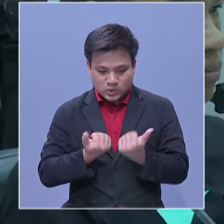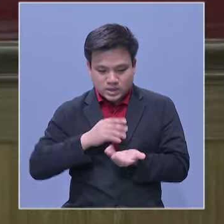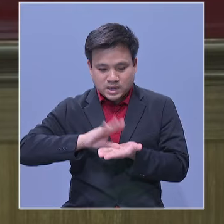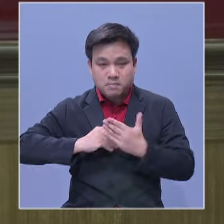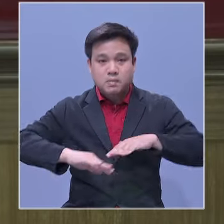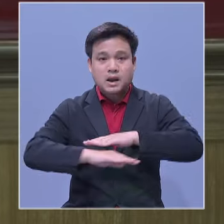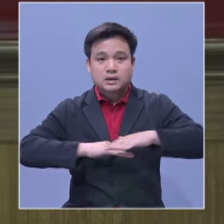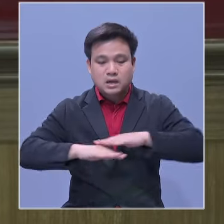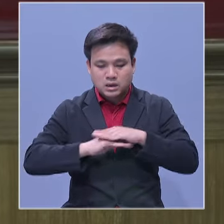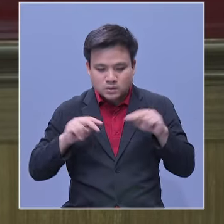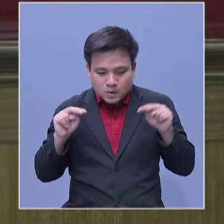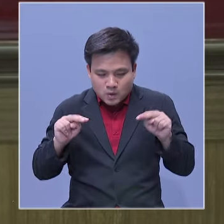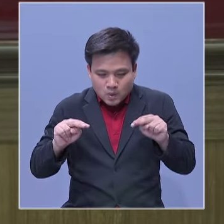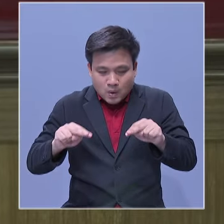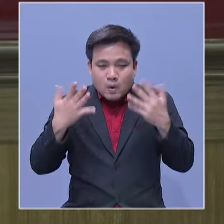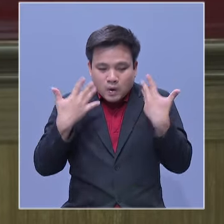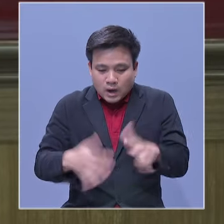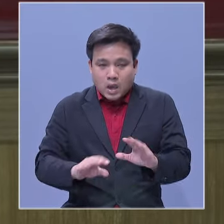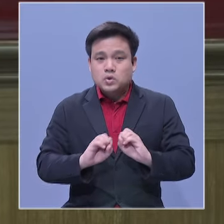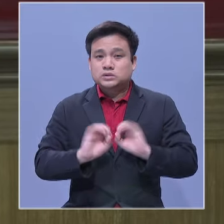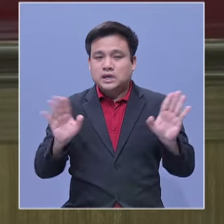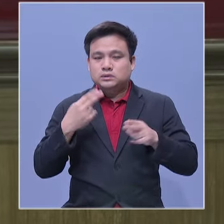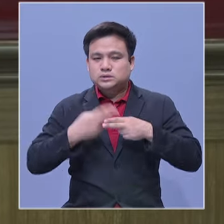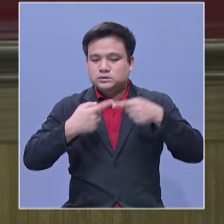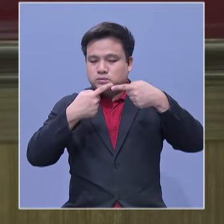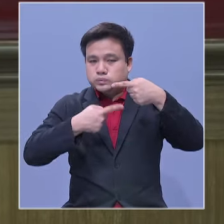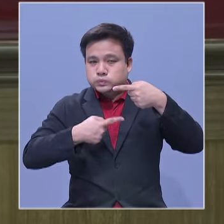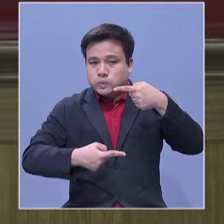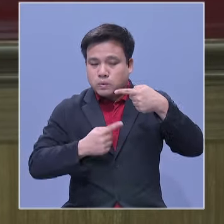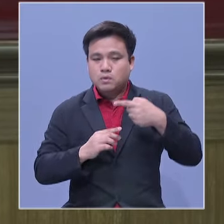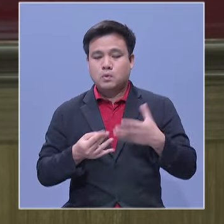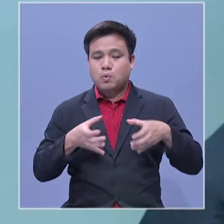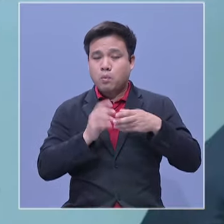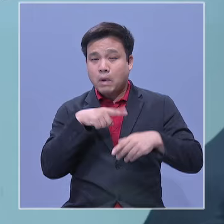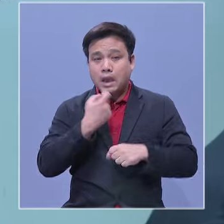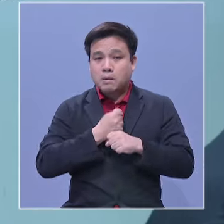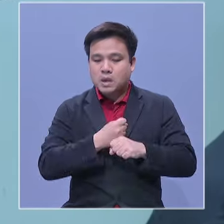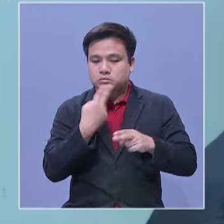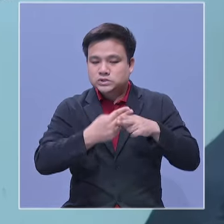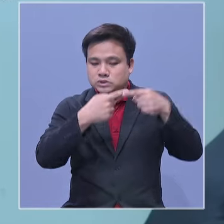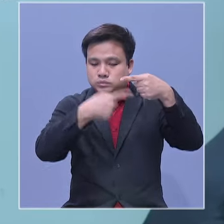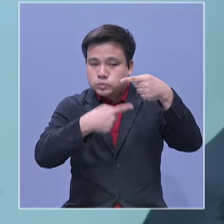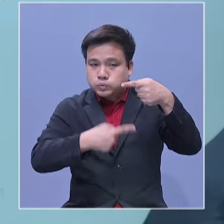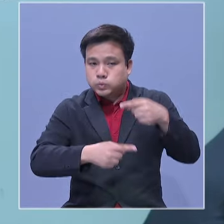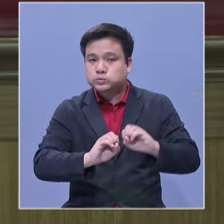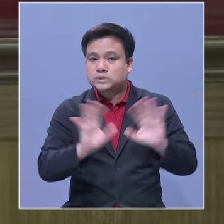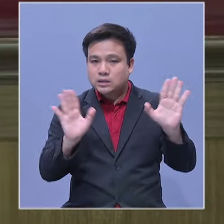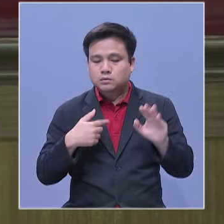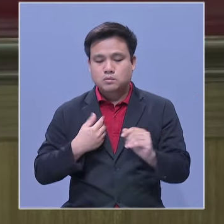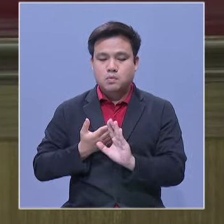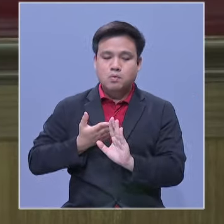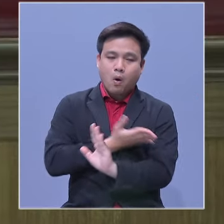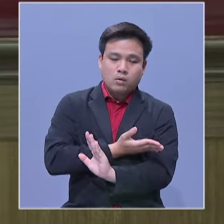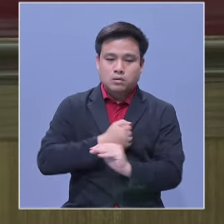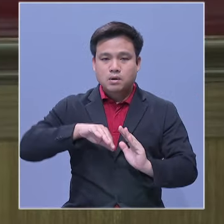ลักฐานจนสามารถสืบทราบแน่ชัดแล้วค่ะว่ากลุ่มผู้กระทำความผิดมีใครบ้างเหตุการณ์เนี่ยมันเป็นไปเป็นมายังไ